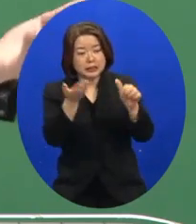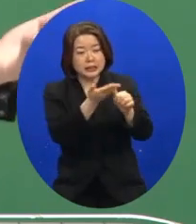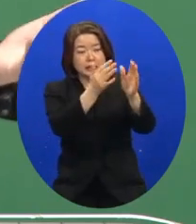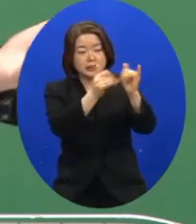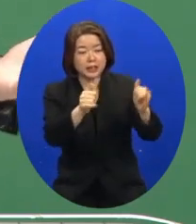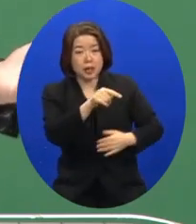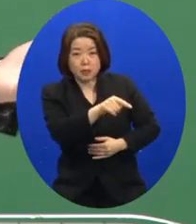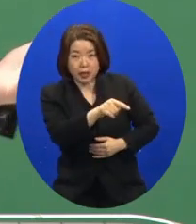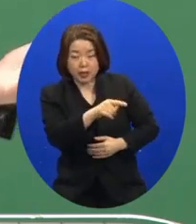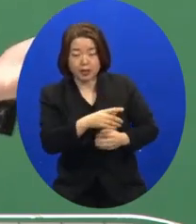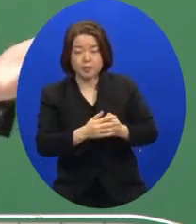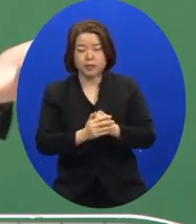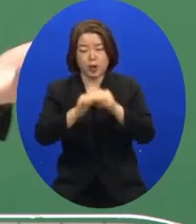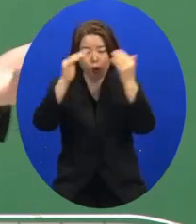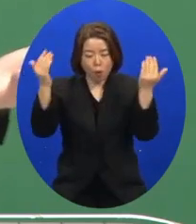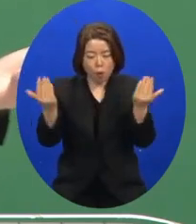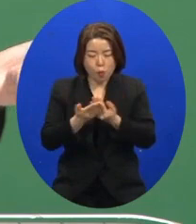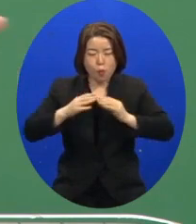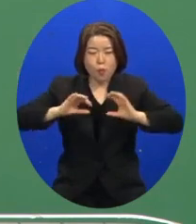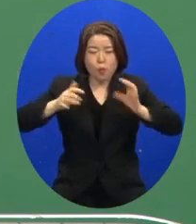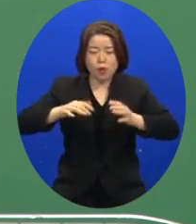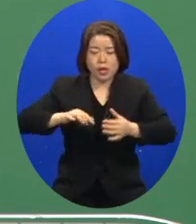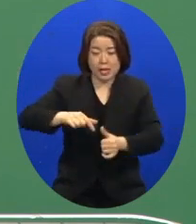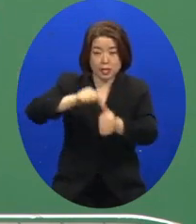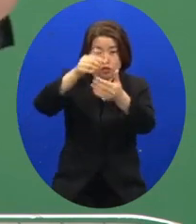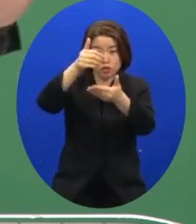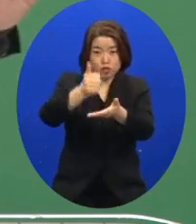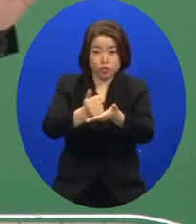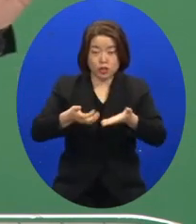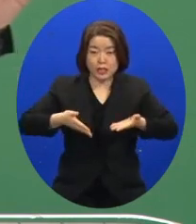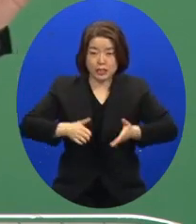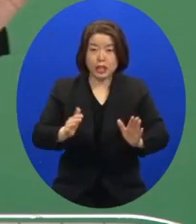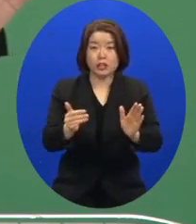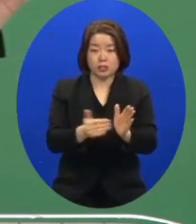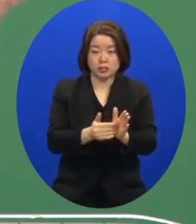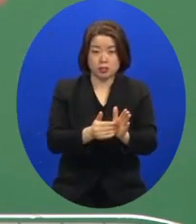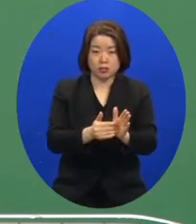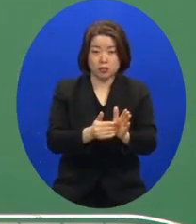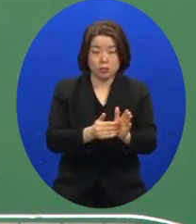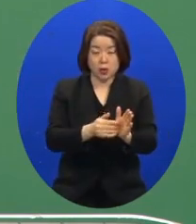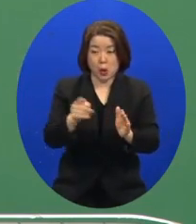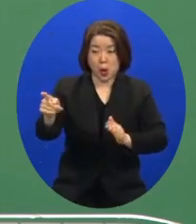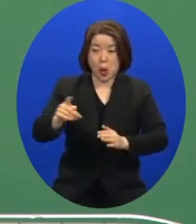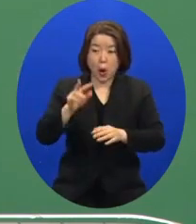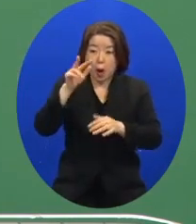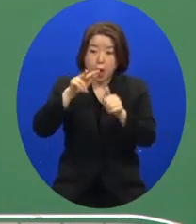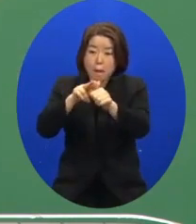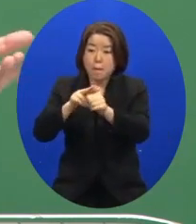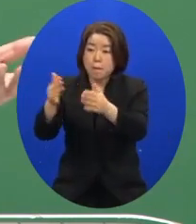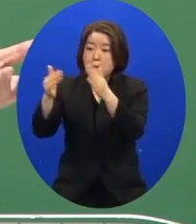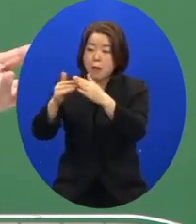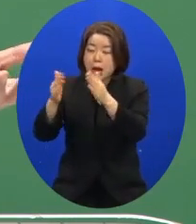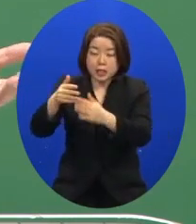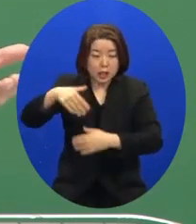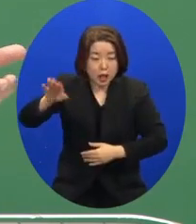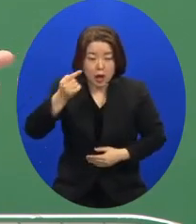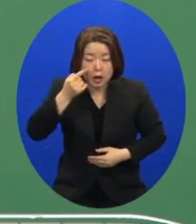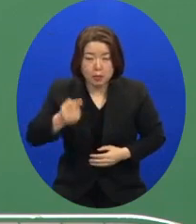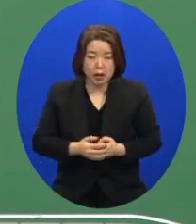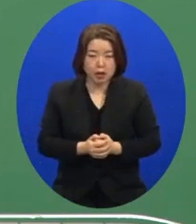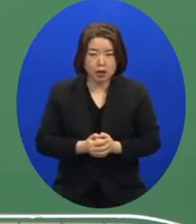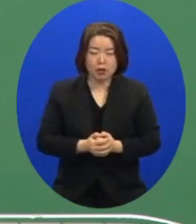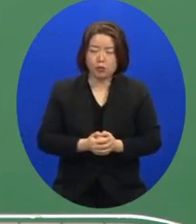온 세상의 구주가 이제 나셨는데 마구간에 가보라는 겁니다. 아니, 세상에 온 세상의